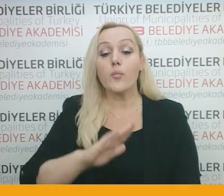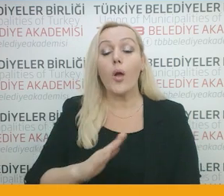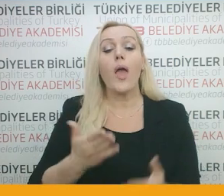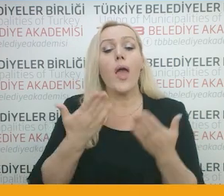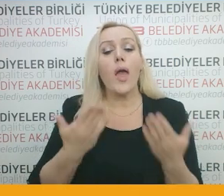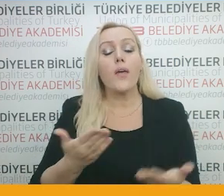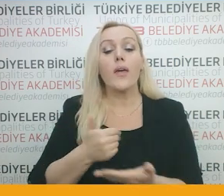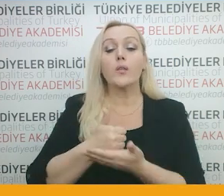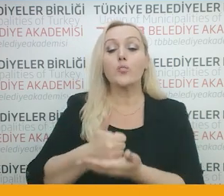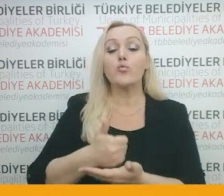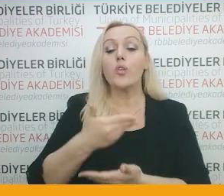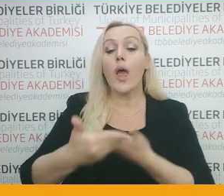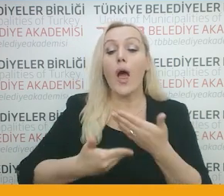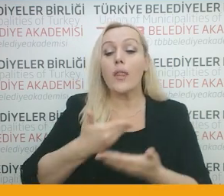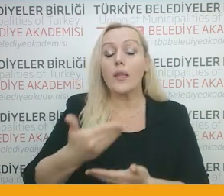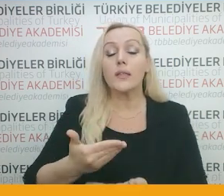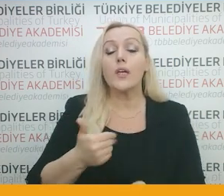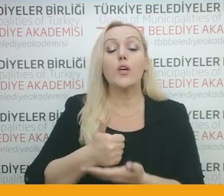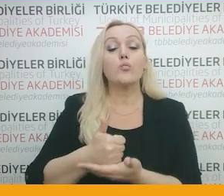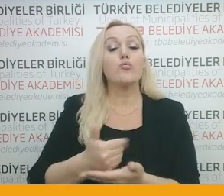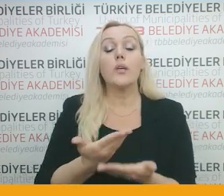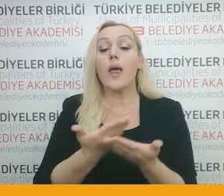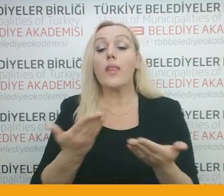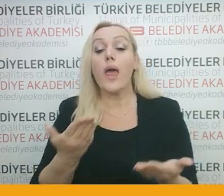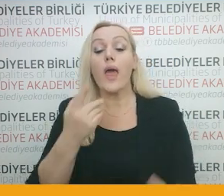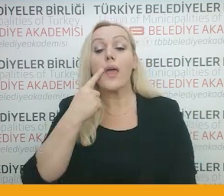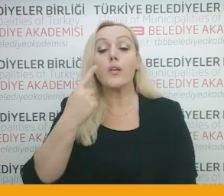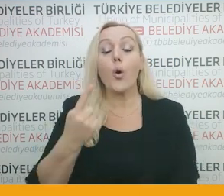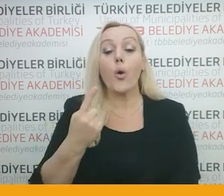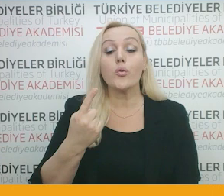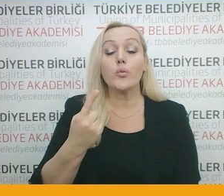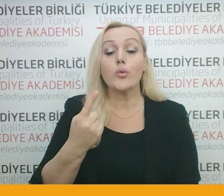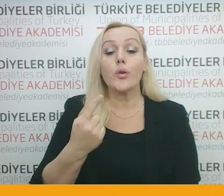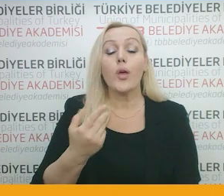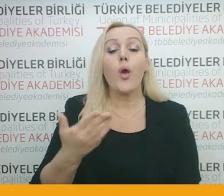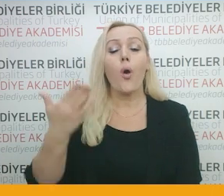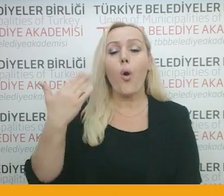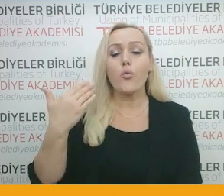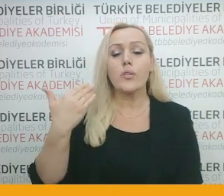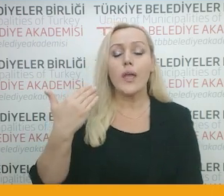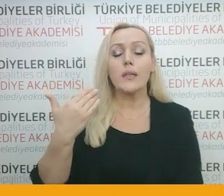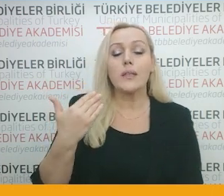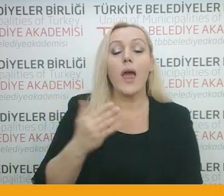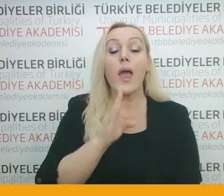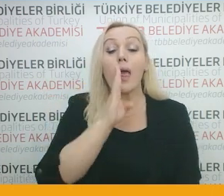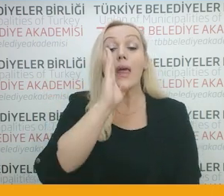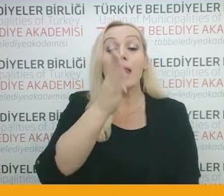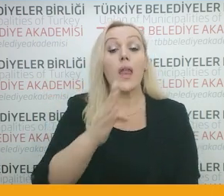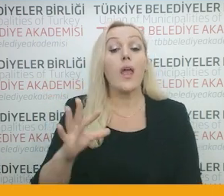Evet, bütçe kavramından bahsettik. Bütçe kavramında gözümüze ne çarpıyor arkadaşlar? Öncelikle ileriye dönük